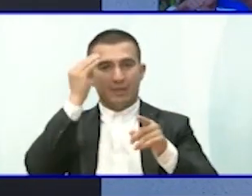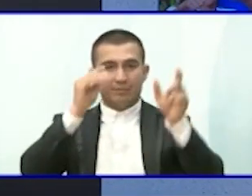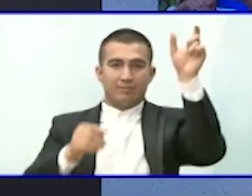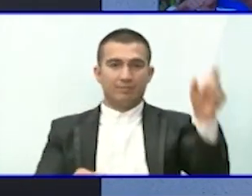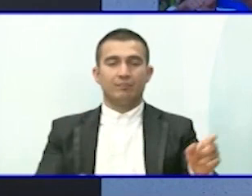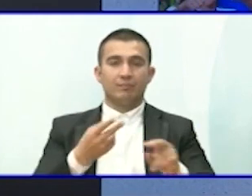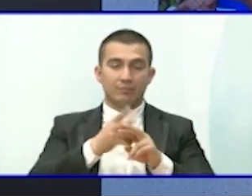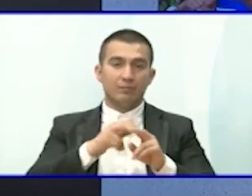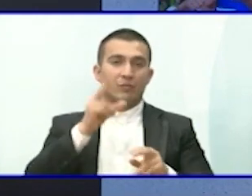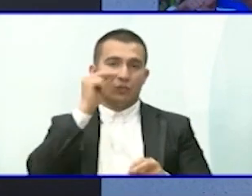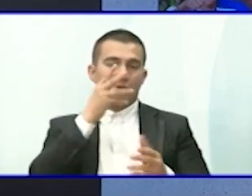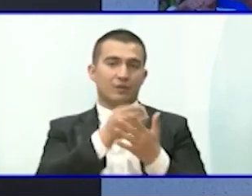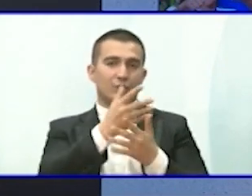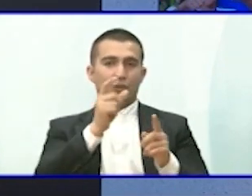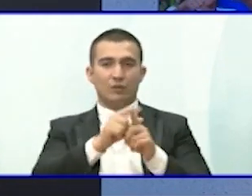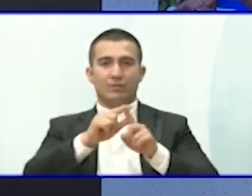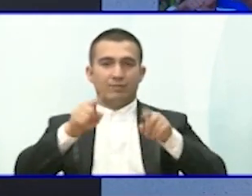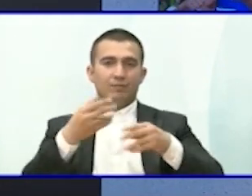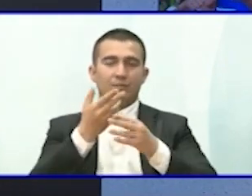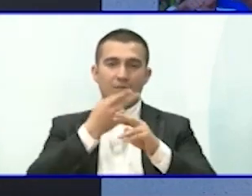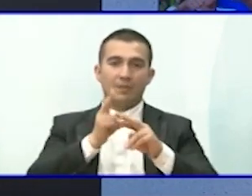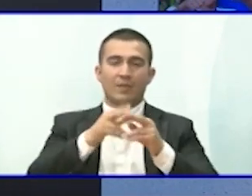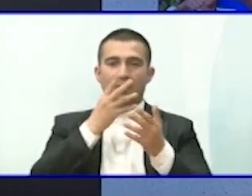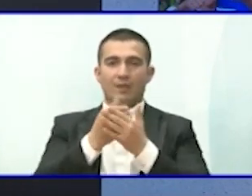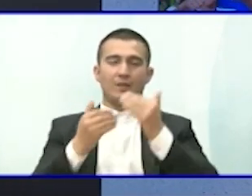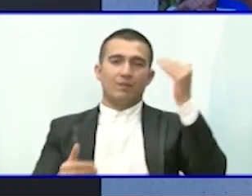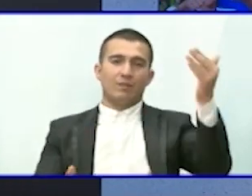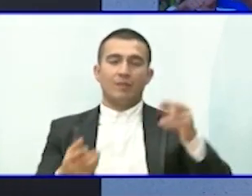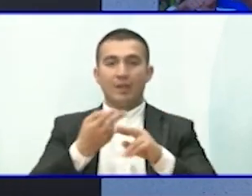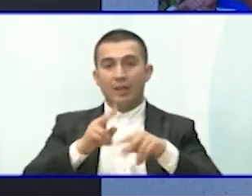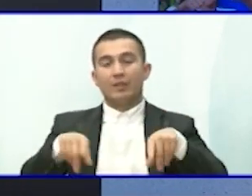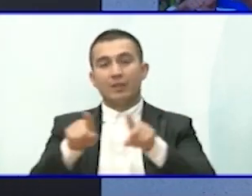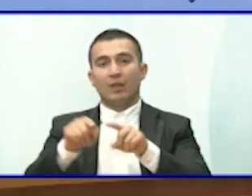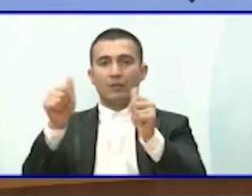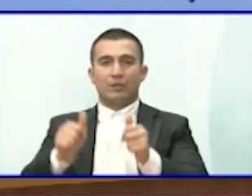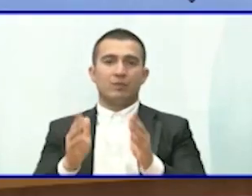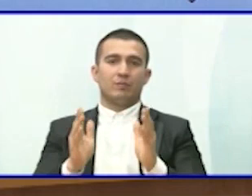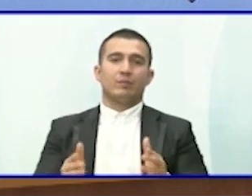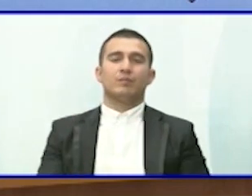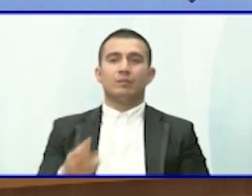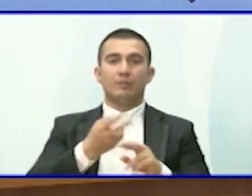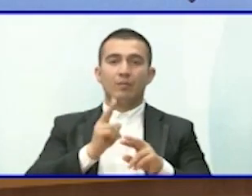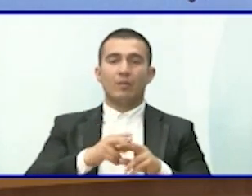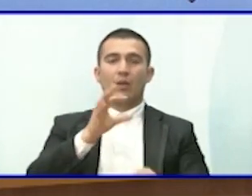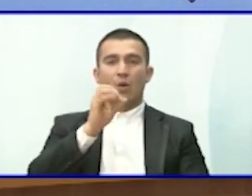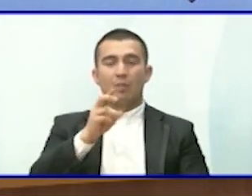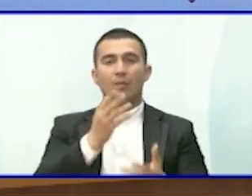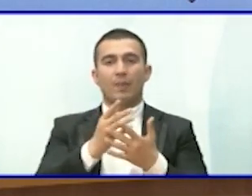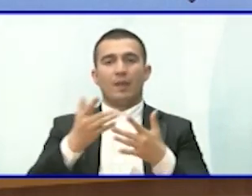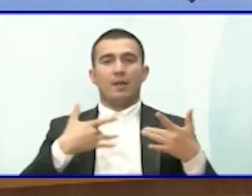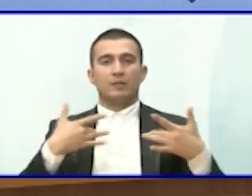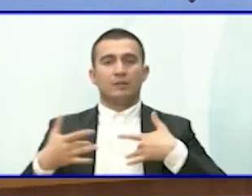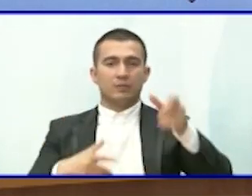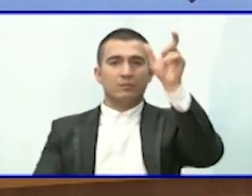числа и в предложном падеже имеет вот такую форму о ком об артистах